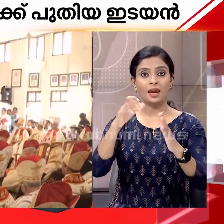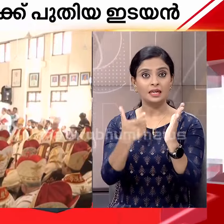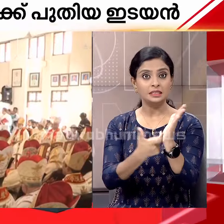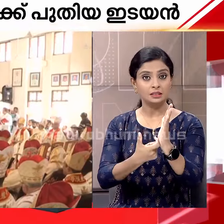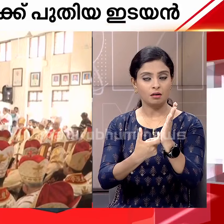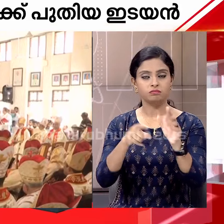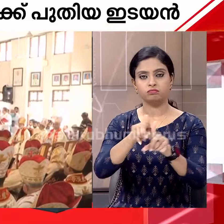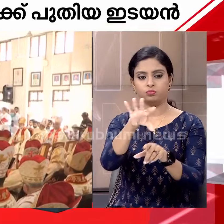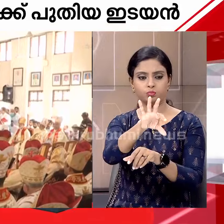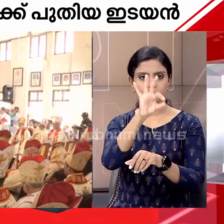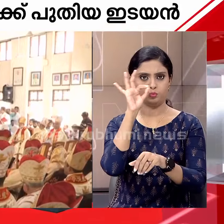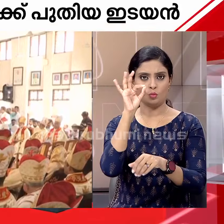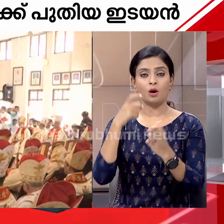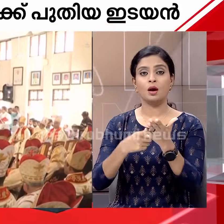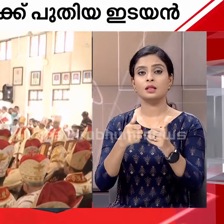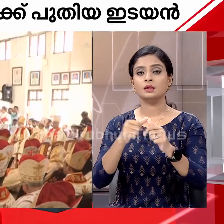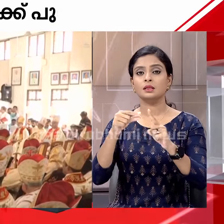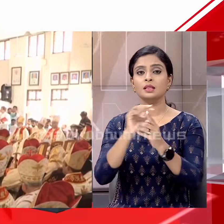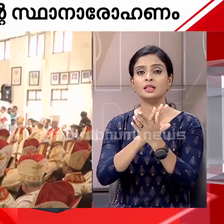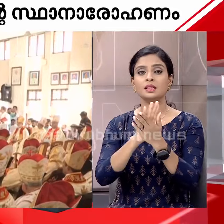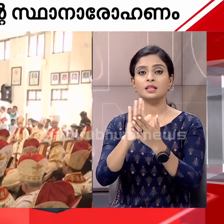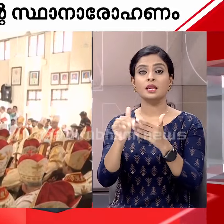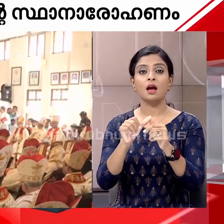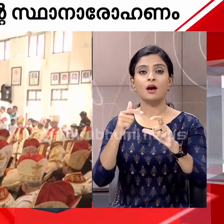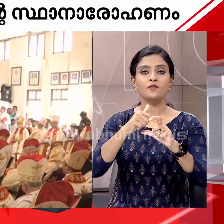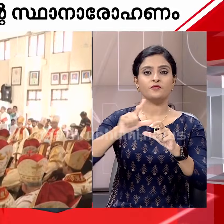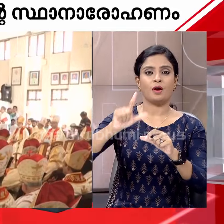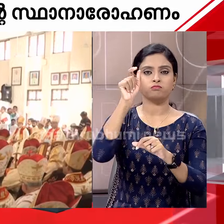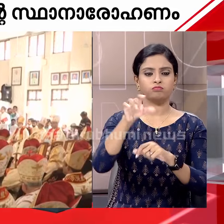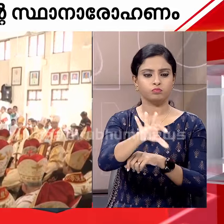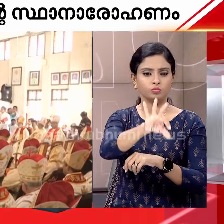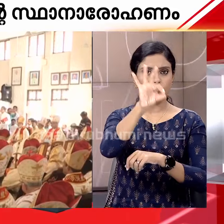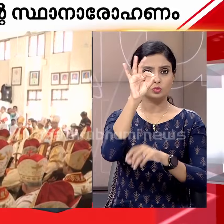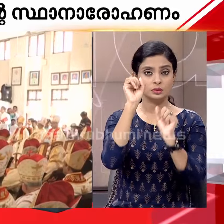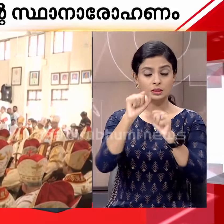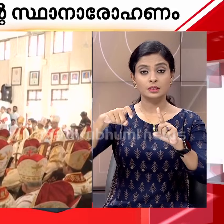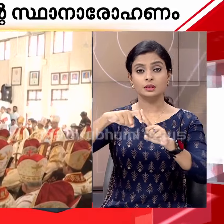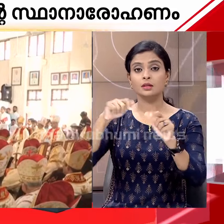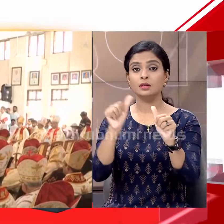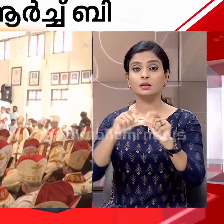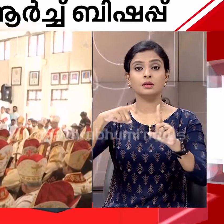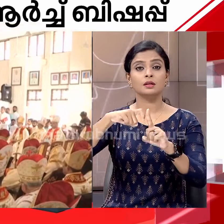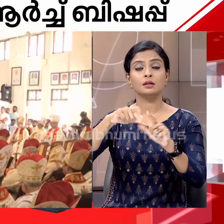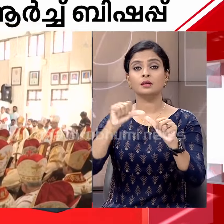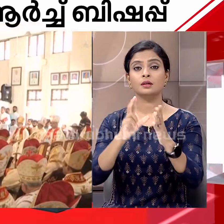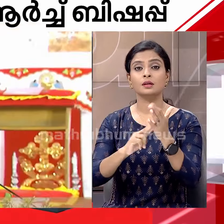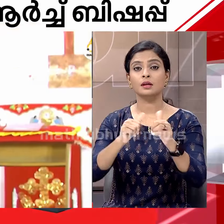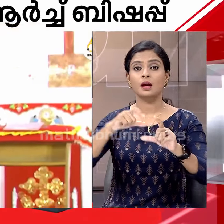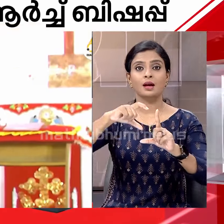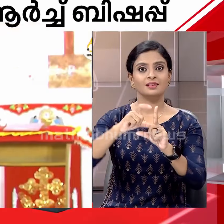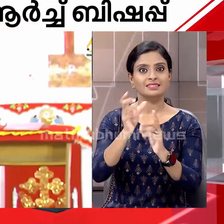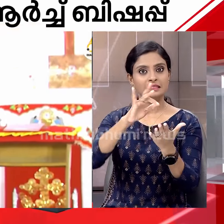തട്ടിലിൻ്റെ സ്ഥാനാരോഹണ ചടങ്ങാണ് നടക്കാൻ പോകുന്നത്. കാക്കനാട് മൗണ്ട് സെന്റ് തോമസിലാണ് ചടങ്ങുകൾ നടക്കാൻ പോകുന്നത്. അതിൻ്റെ